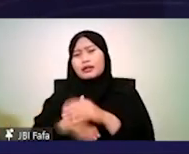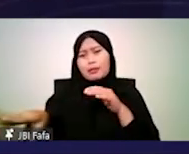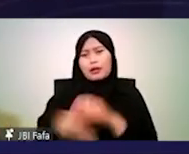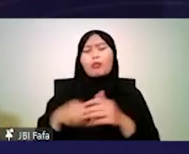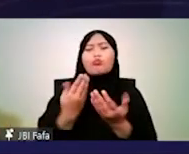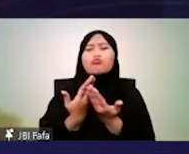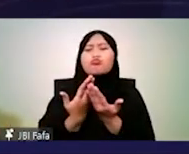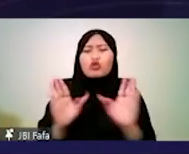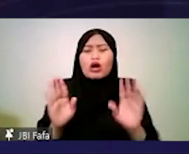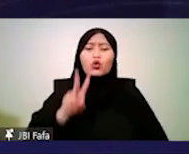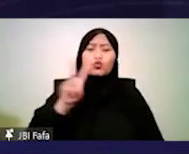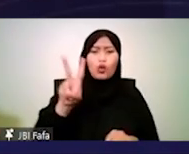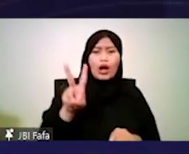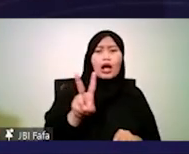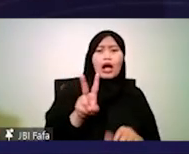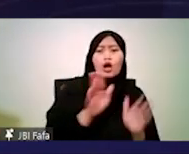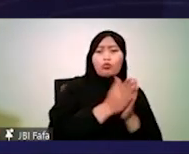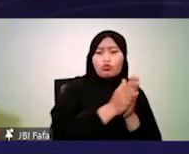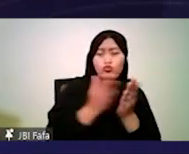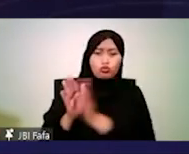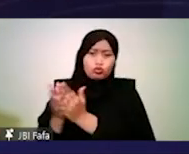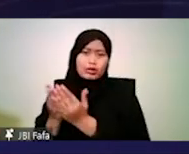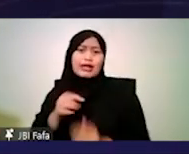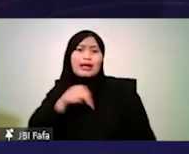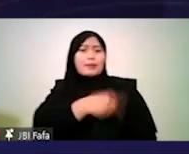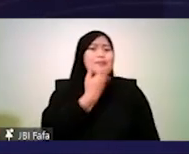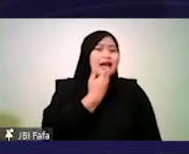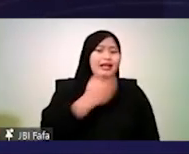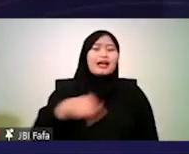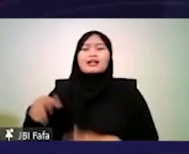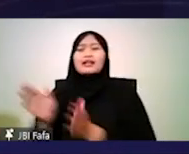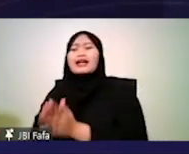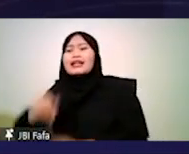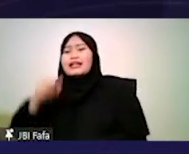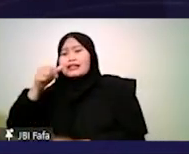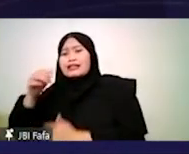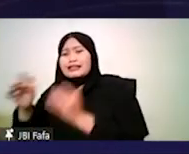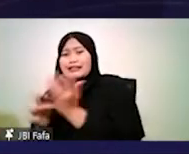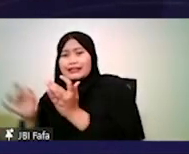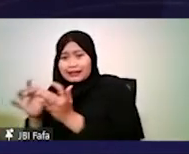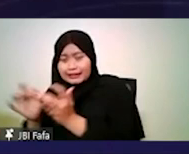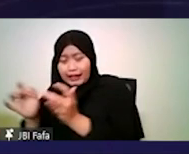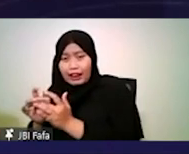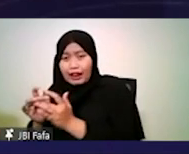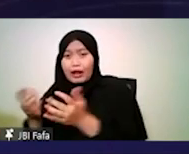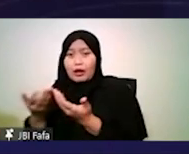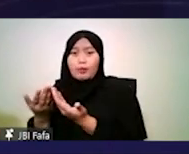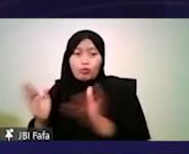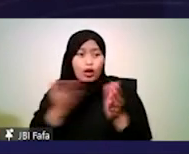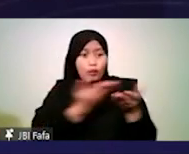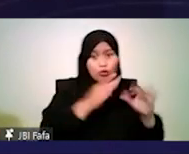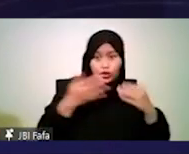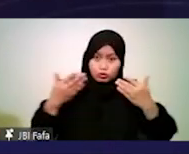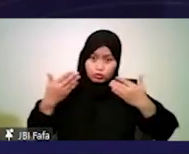rekening-rekening yang biasa sekarang dan rekening digital begitu Mereka kemudian